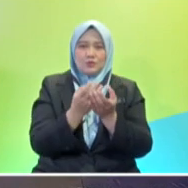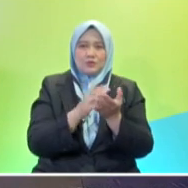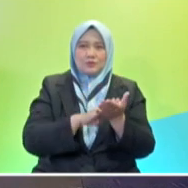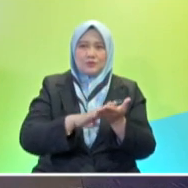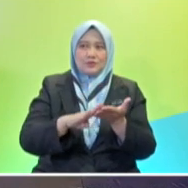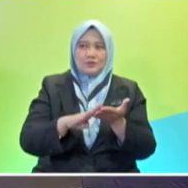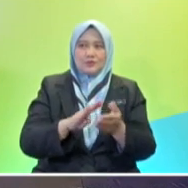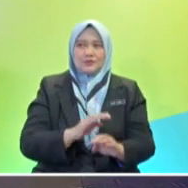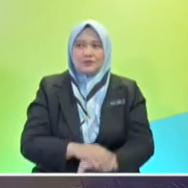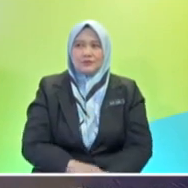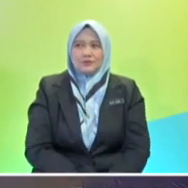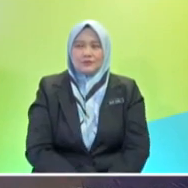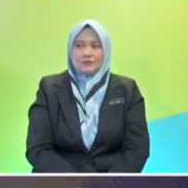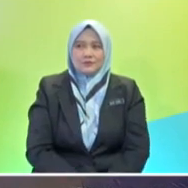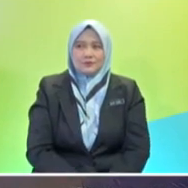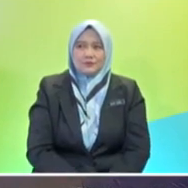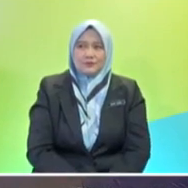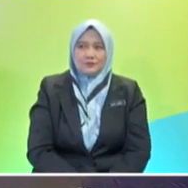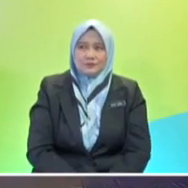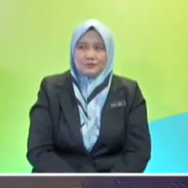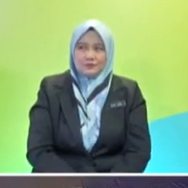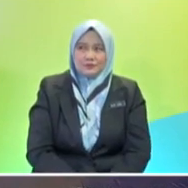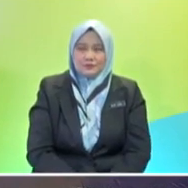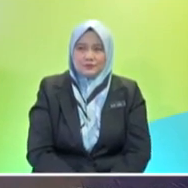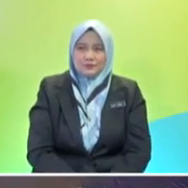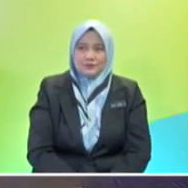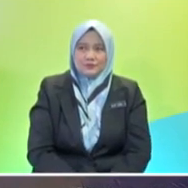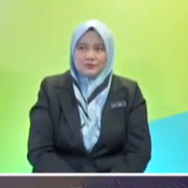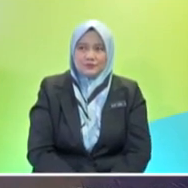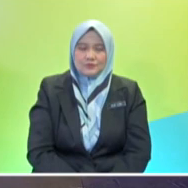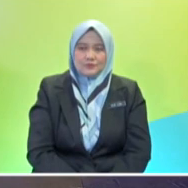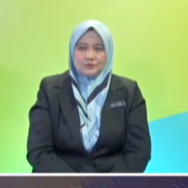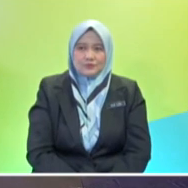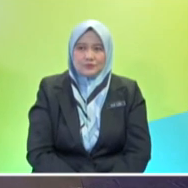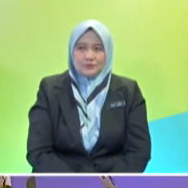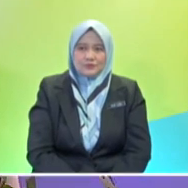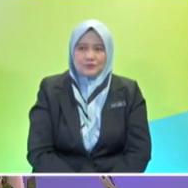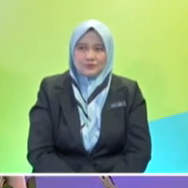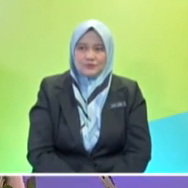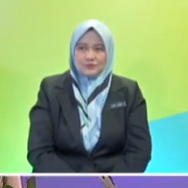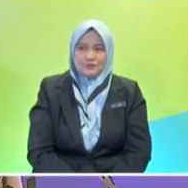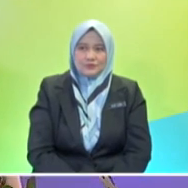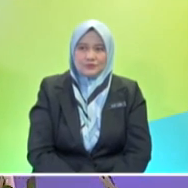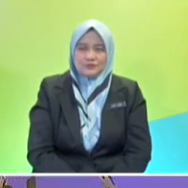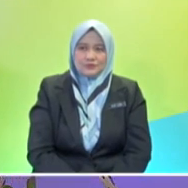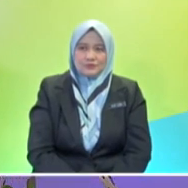masih ada, kita teruskan dahulu. Kita lihat. Baik. Baiklah,